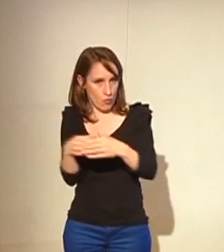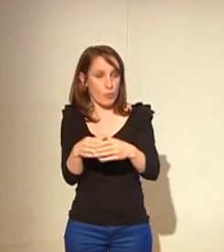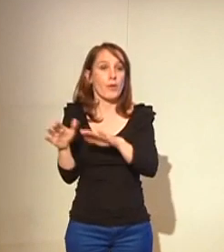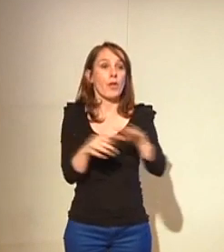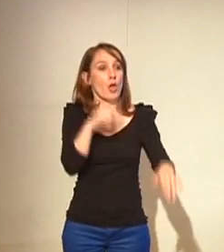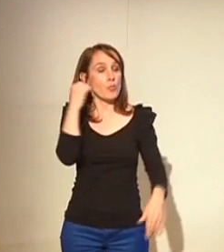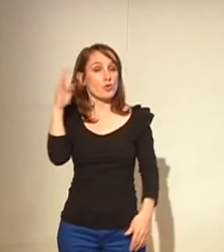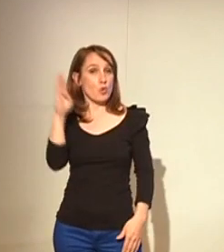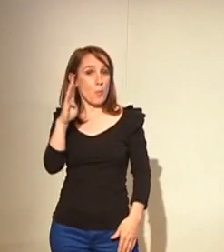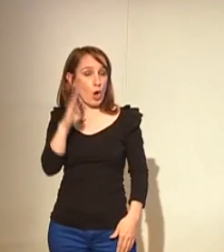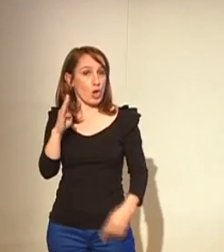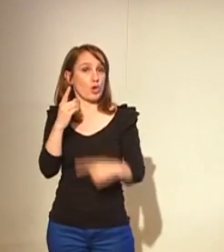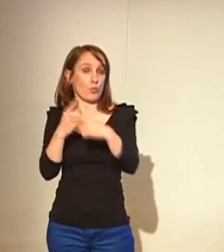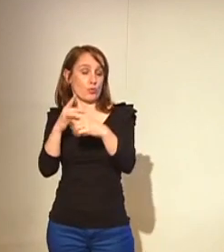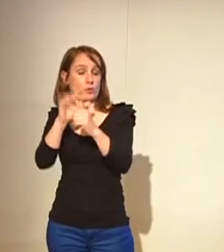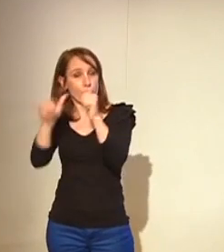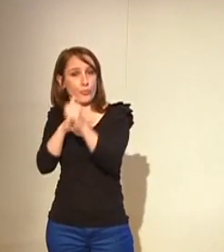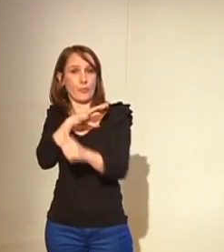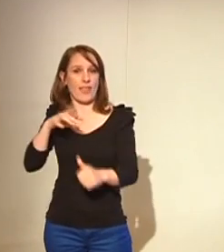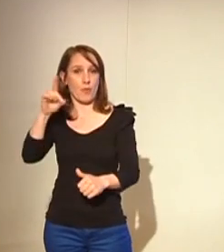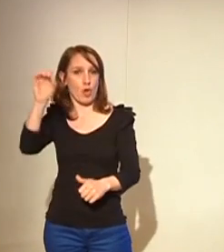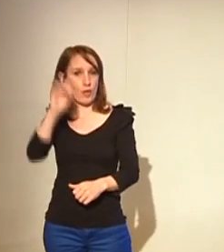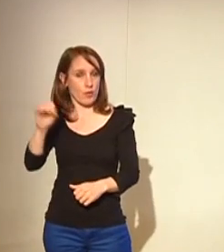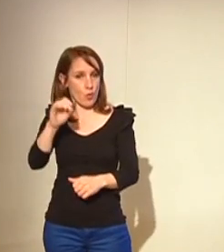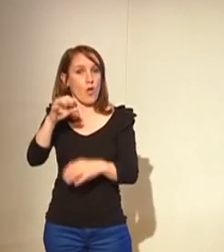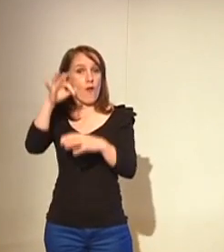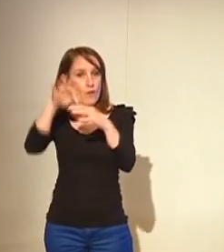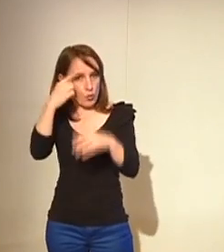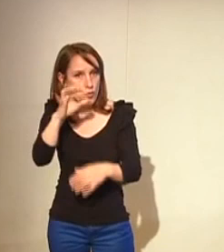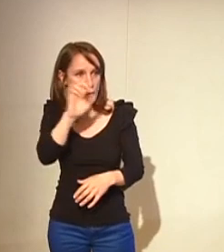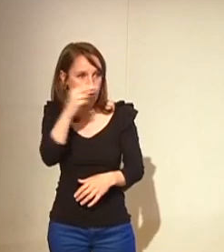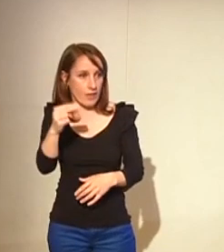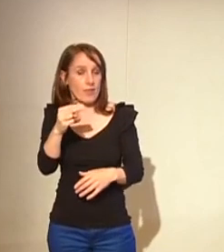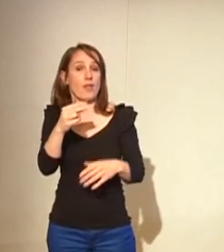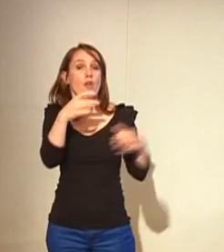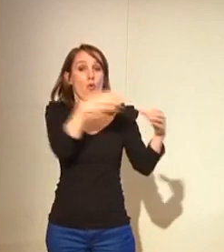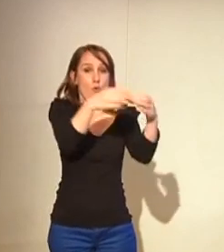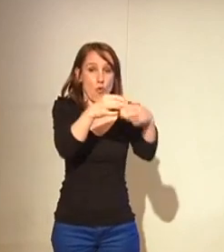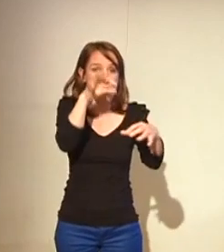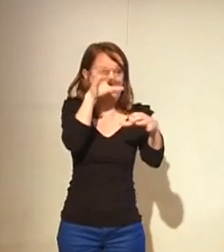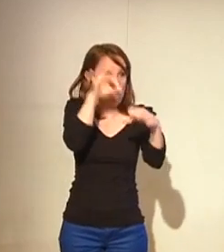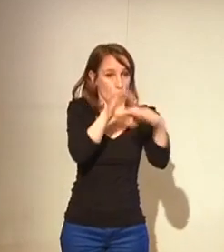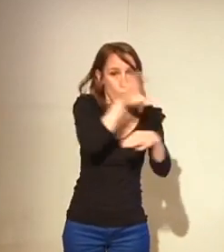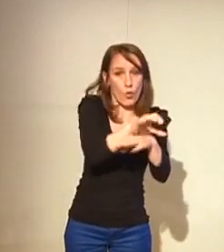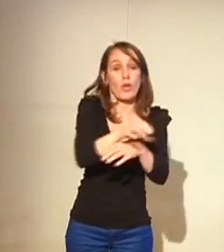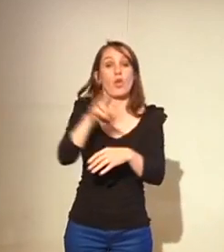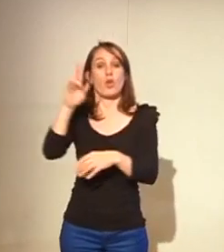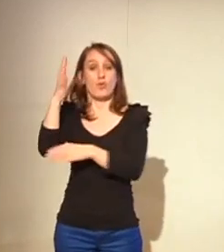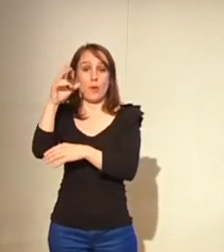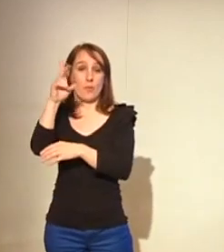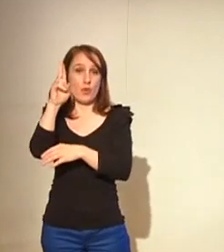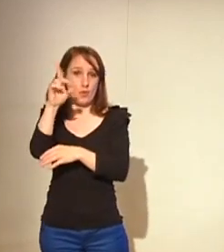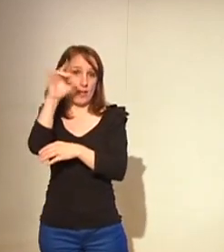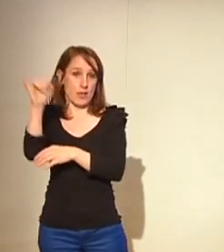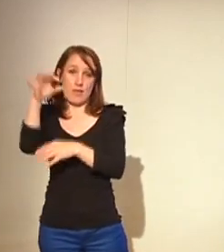Monsieur breu avec madame dornano qui est pour Fond national qui est contre deux groupes qui ne prend pas part au vote umpudi